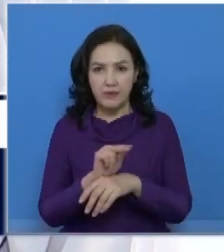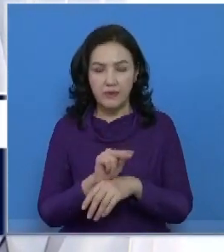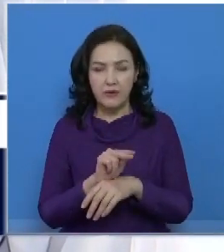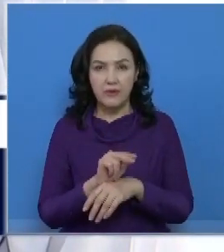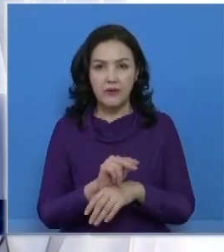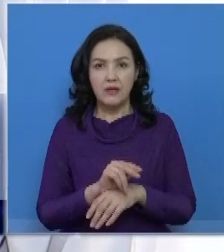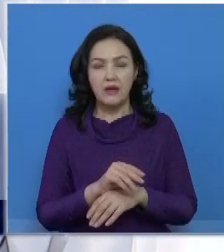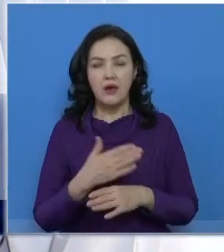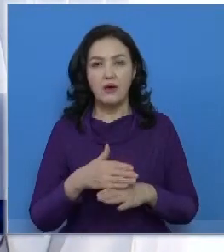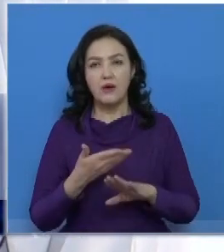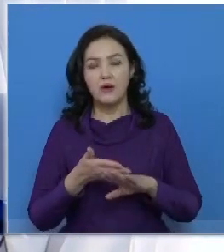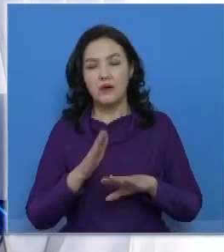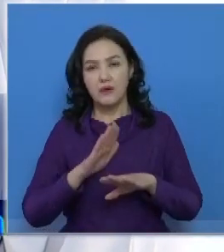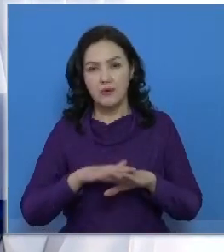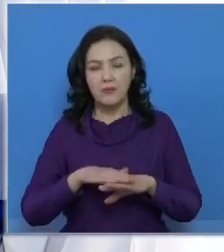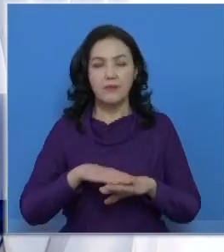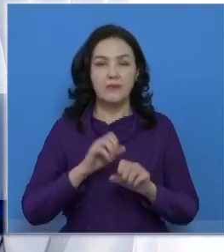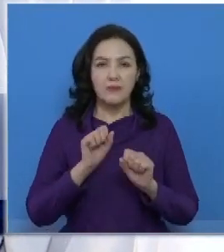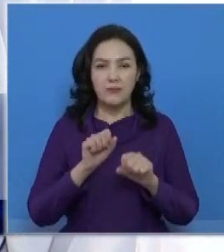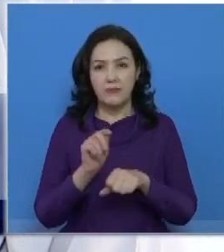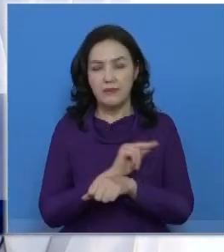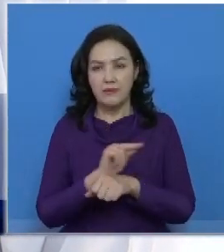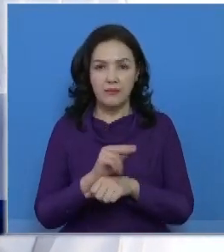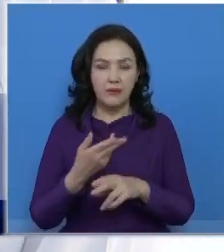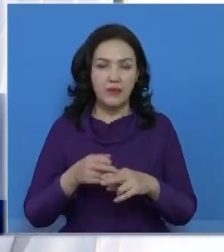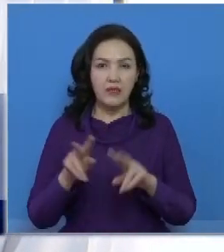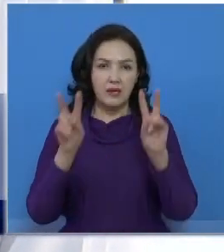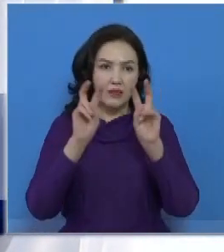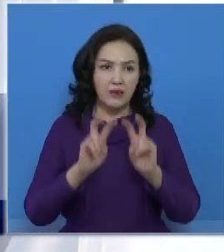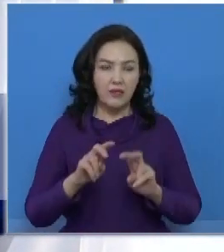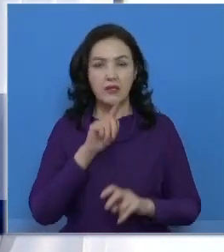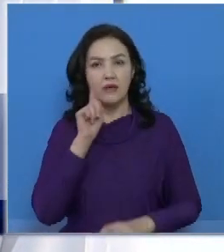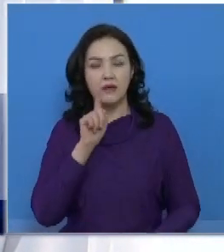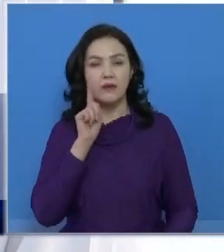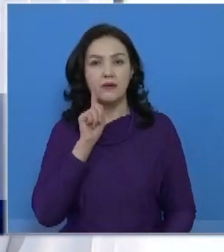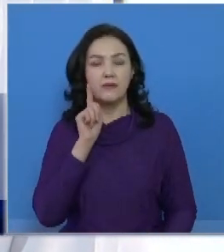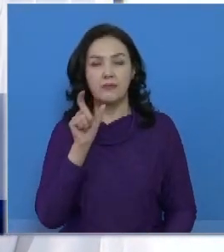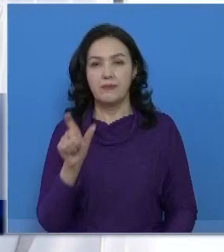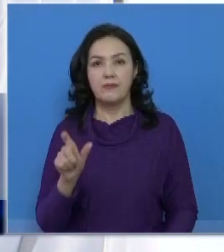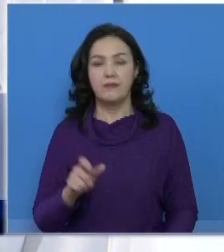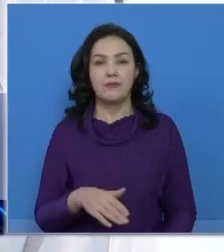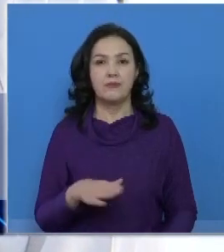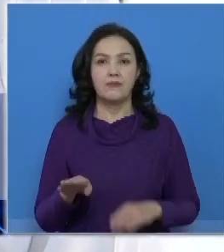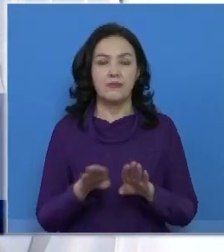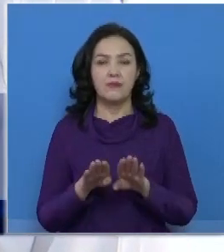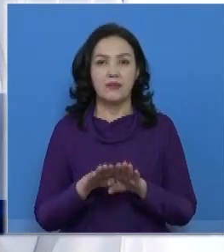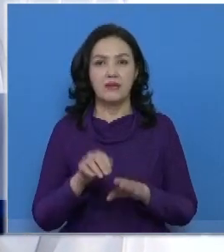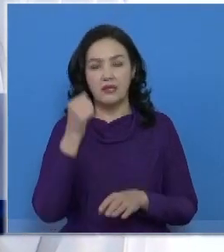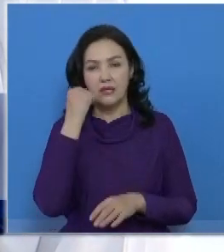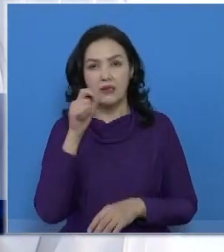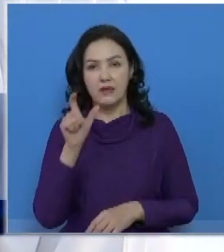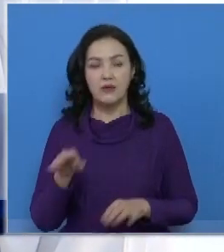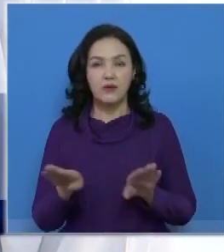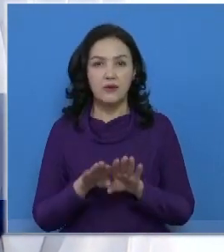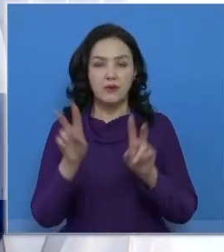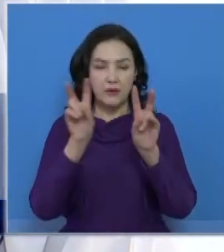запущенную стадию тут уже будет тяжело поддаваться лечению поэтому осматриваем молодое население Ну и также пожилых людей тоже